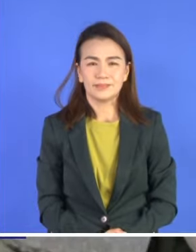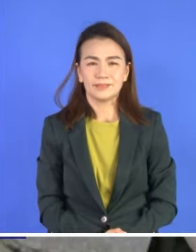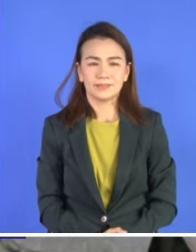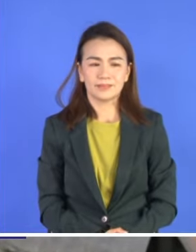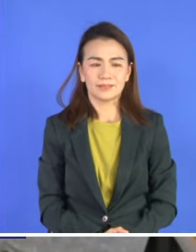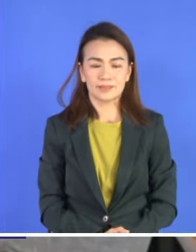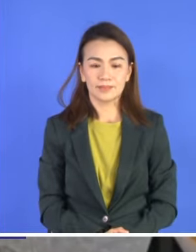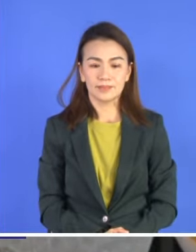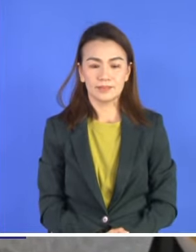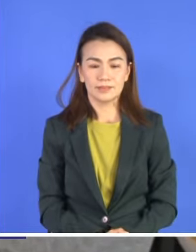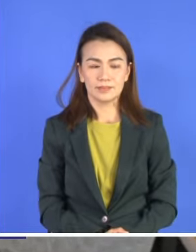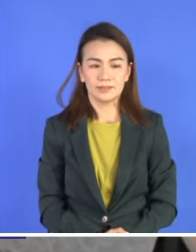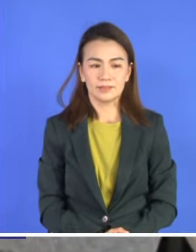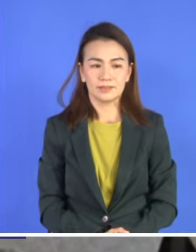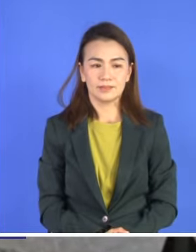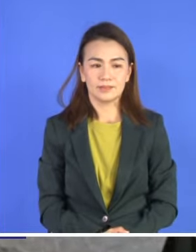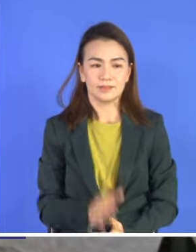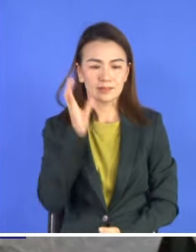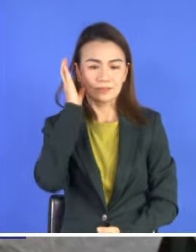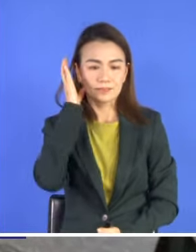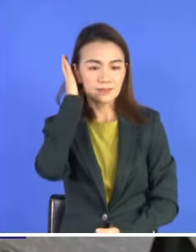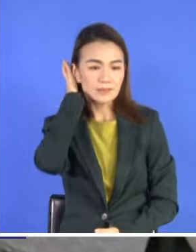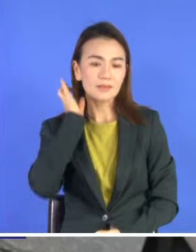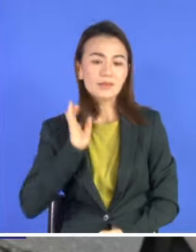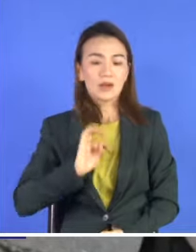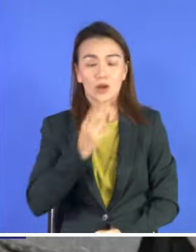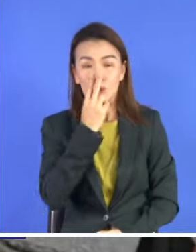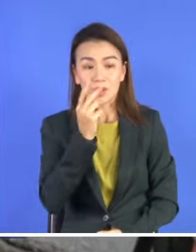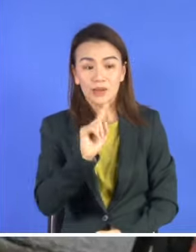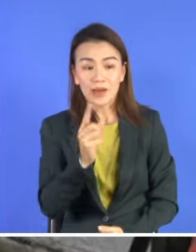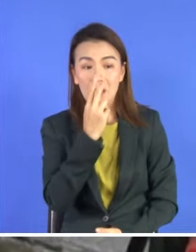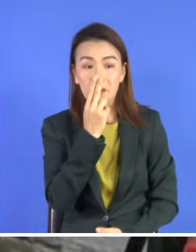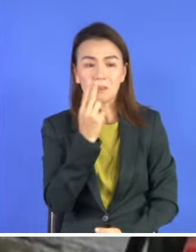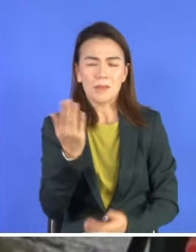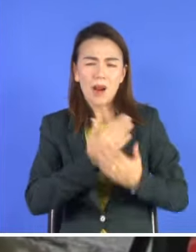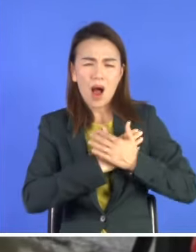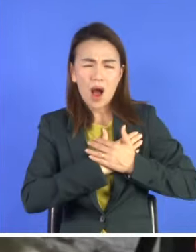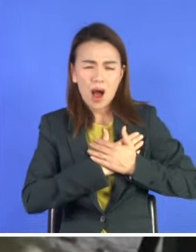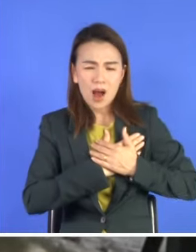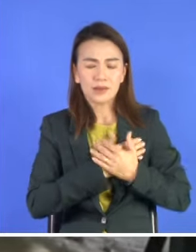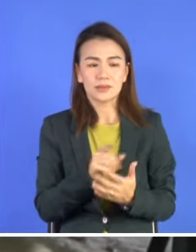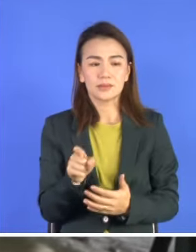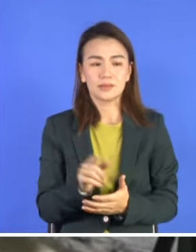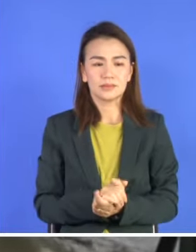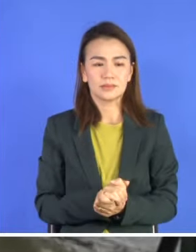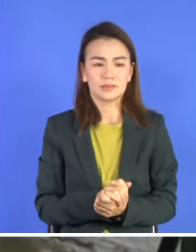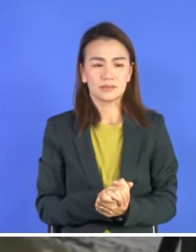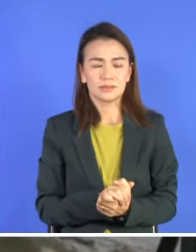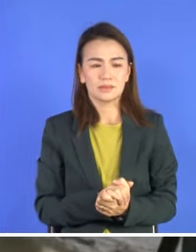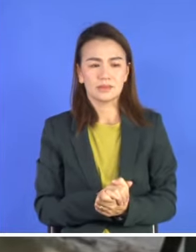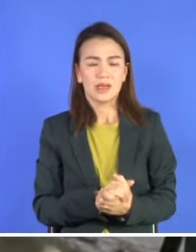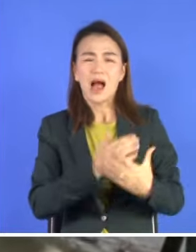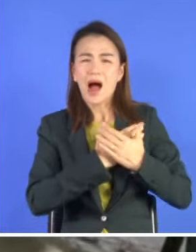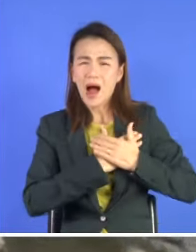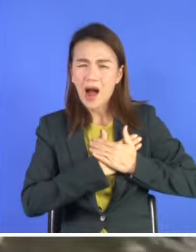โจอี้คุณป้าใหญ่เลยนะพเนาผู้ชายรักมากโรักมากเขาเขาเป็นคนรักตัดอยู่